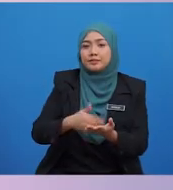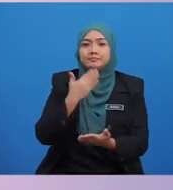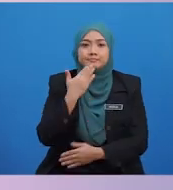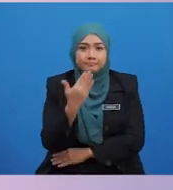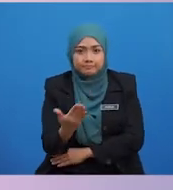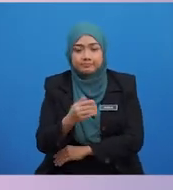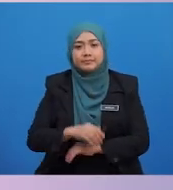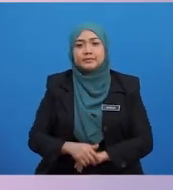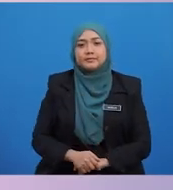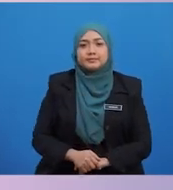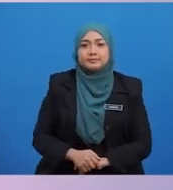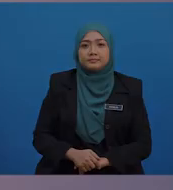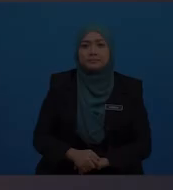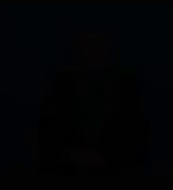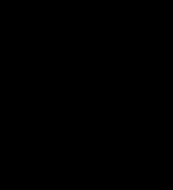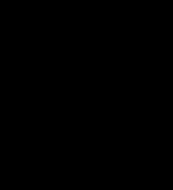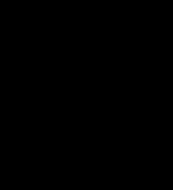Terima kasih ya pause